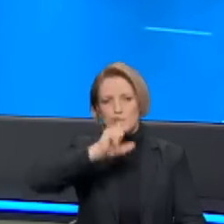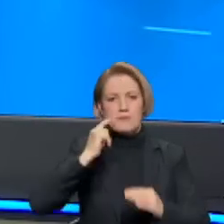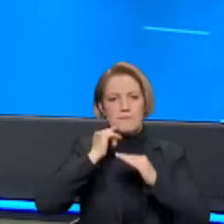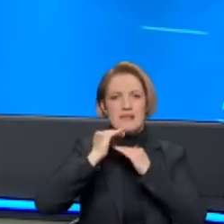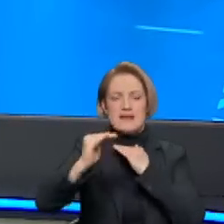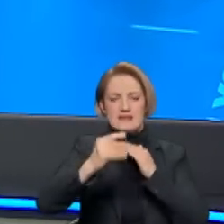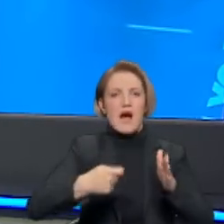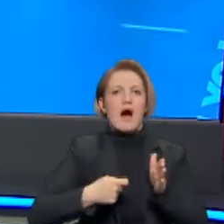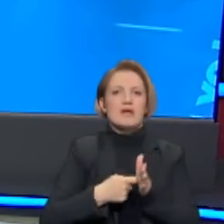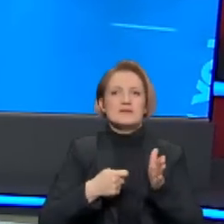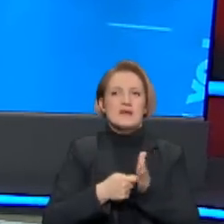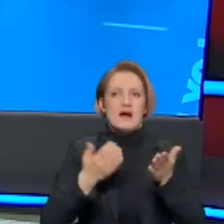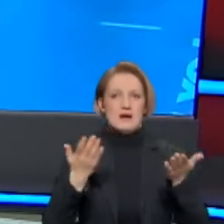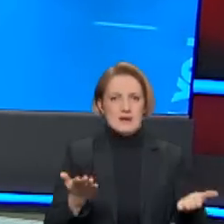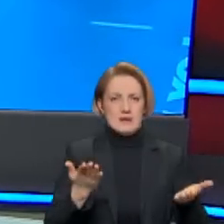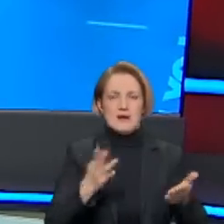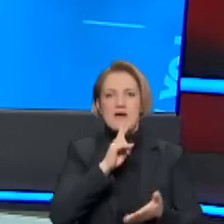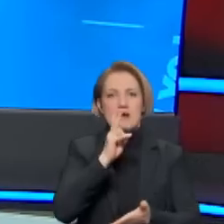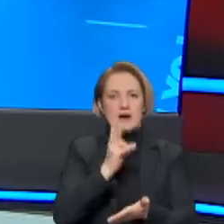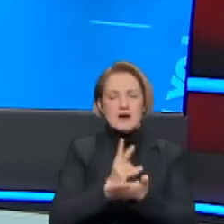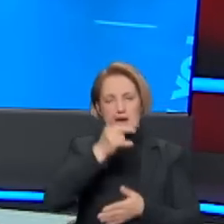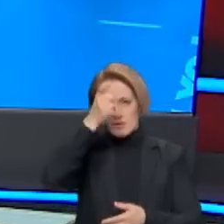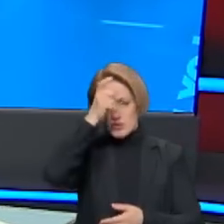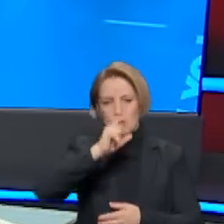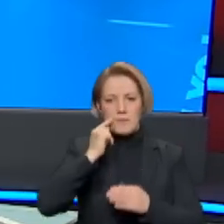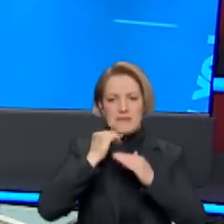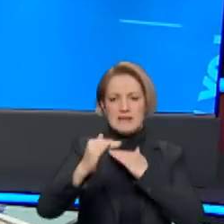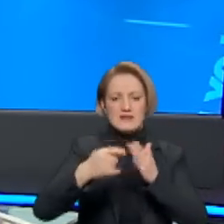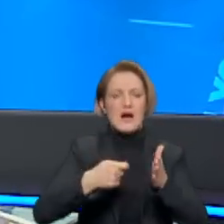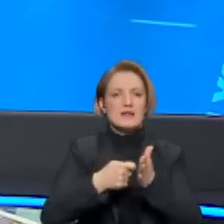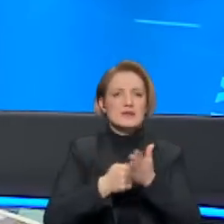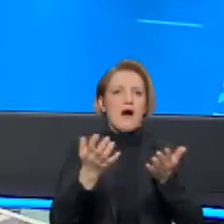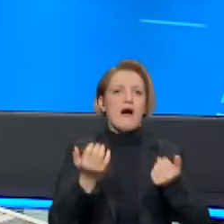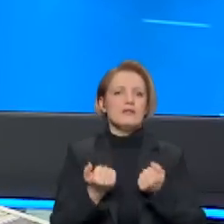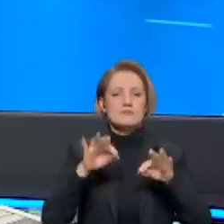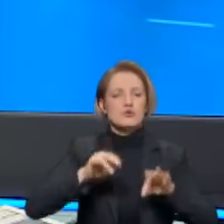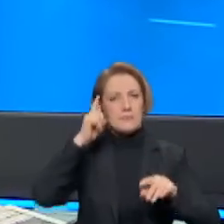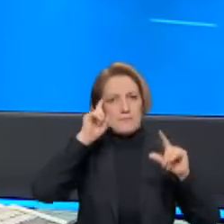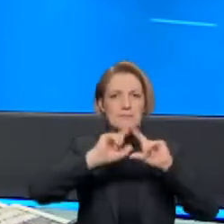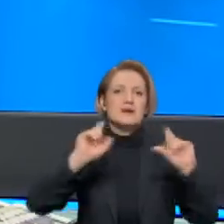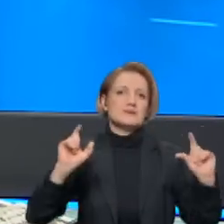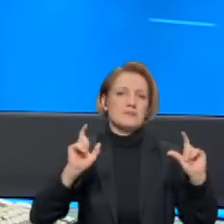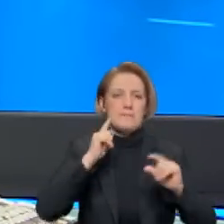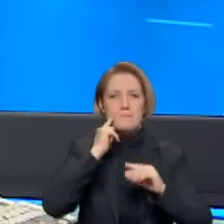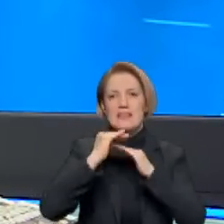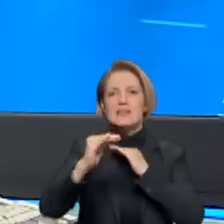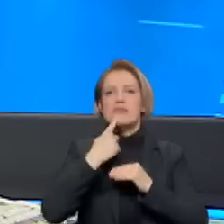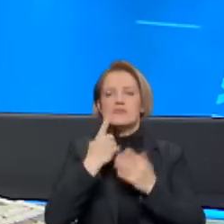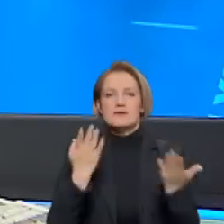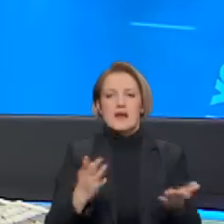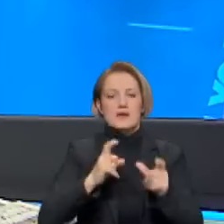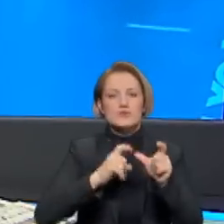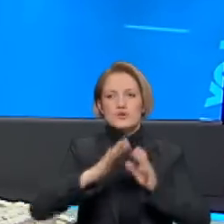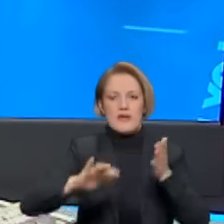milleti adına ve karar Türk milleti adına alınır. Bugün başlığımız millet ne der? Sosyal